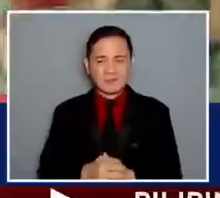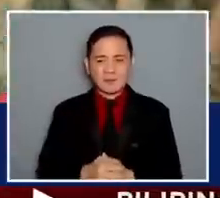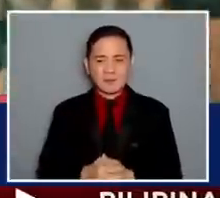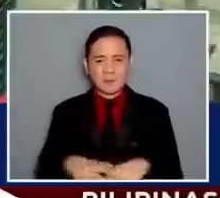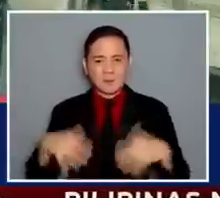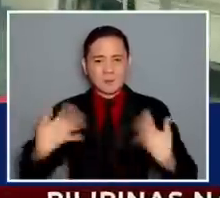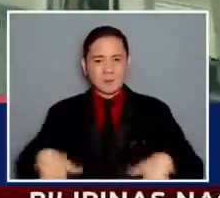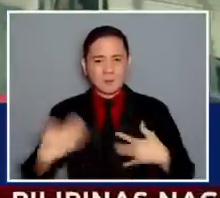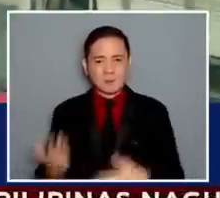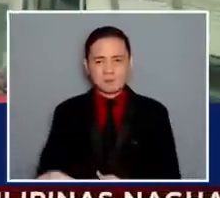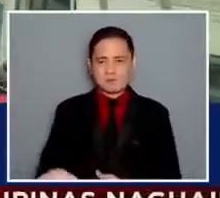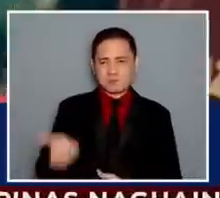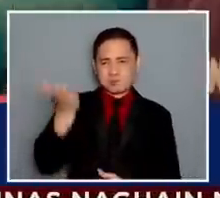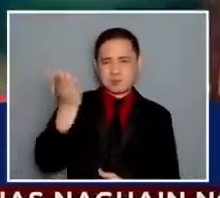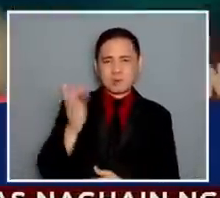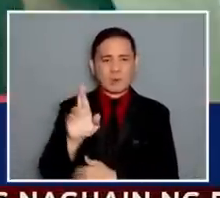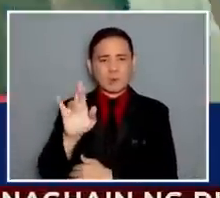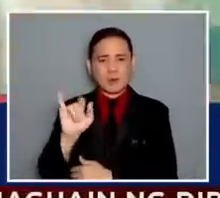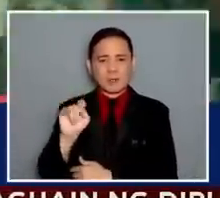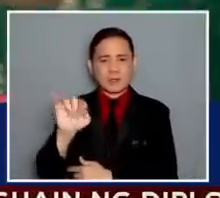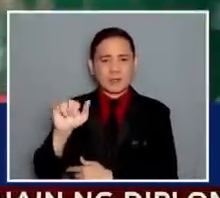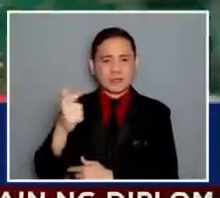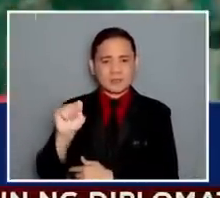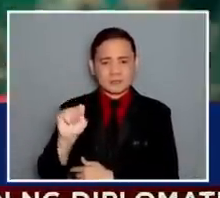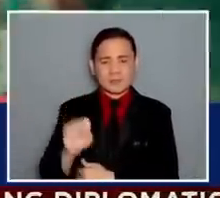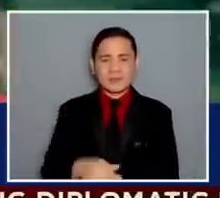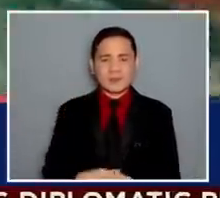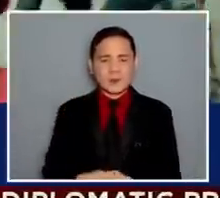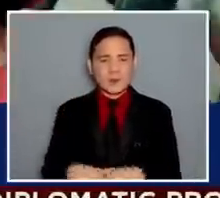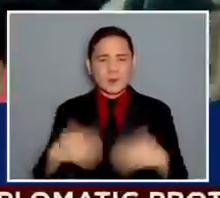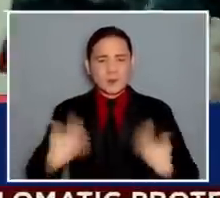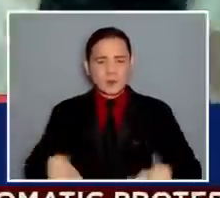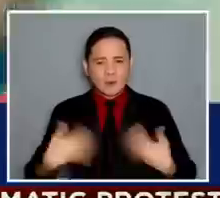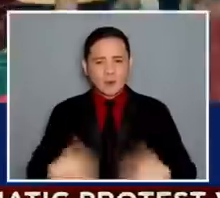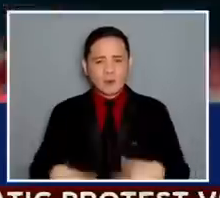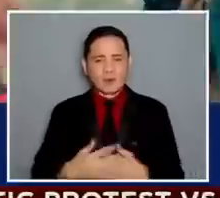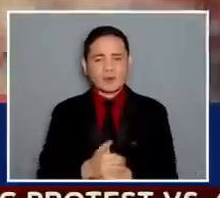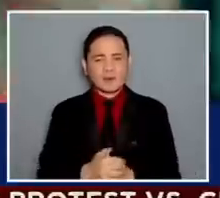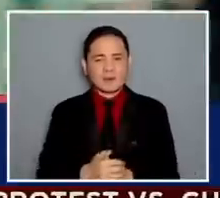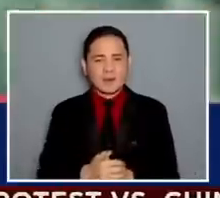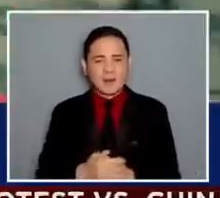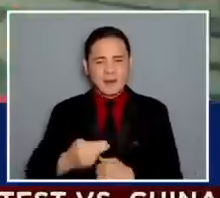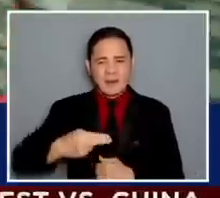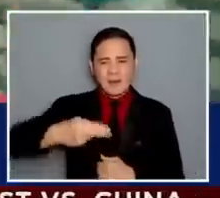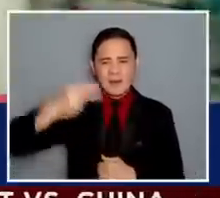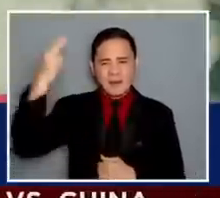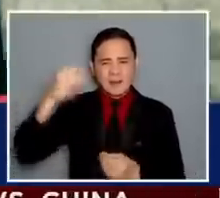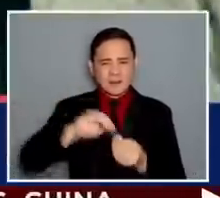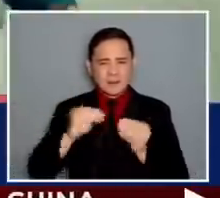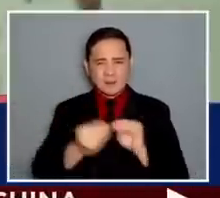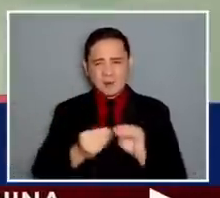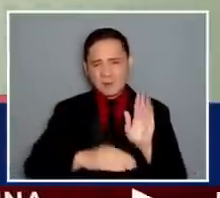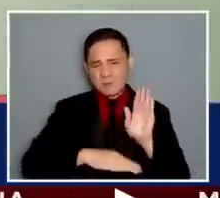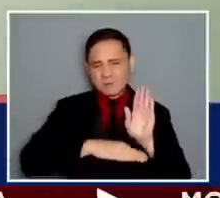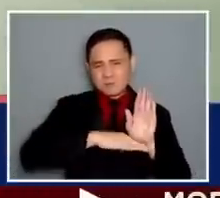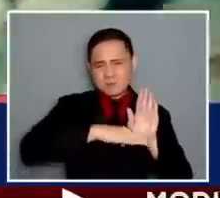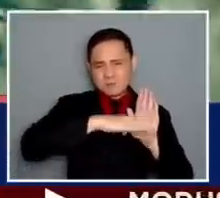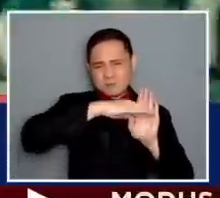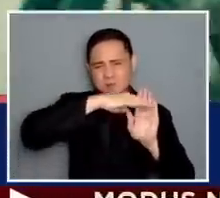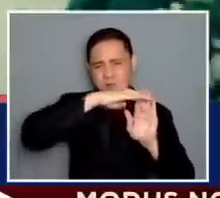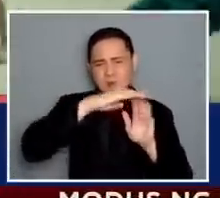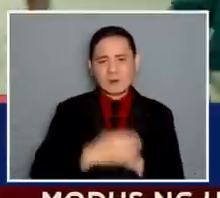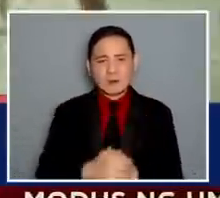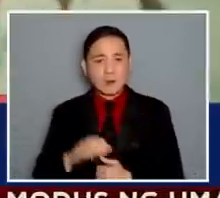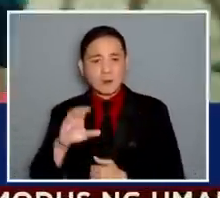panalo rin sa rating sa TV5, A2Z at Cable ang pilot episode. Labis ang pasasalamat ni Coco sa mga